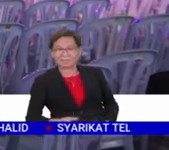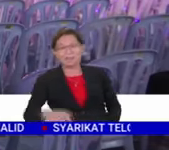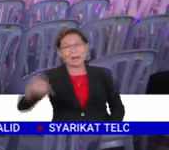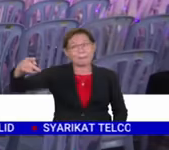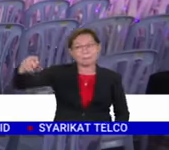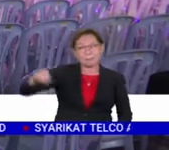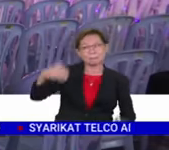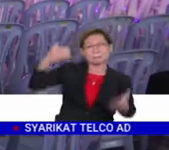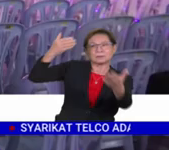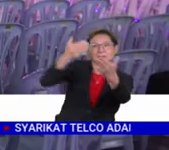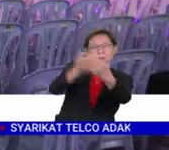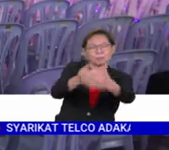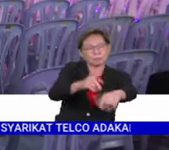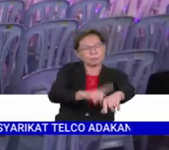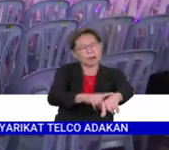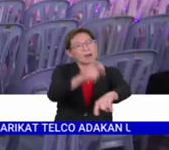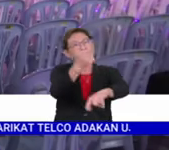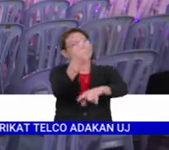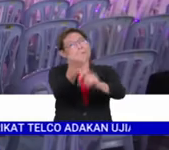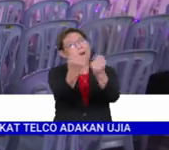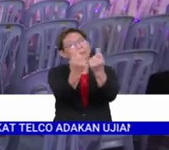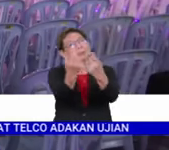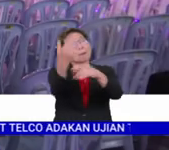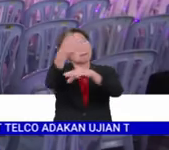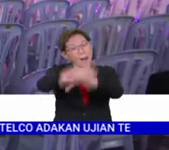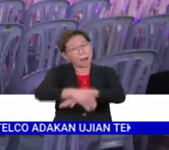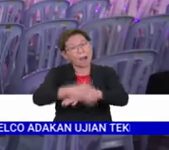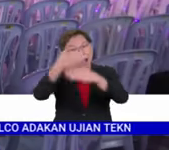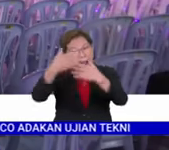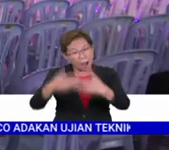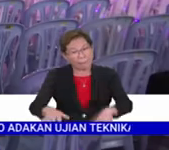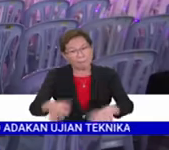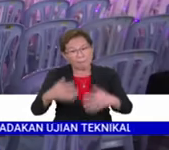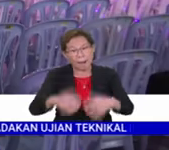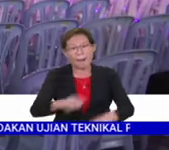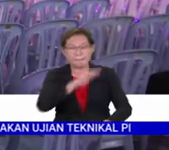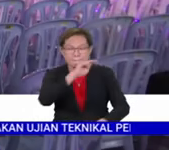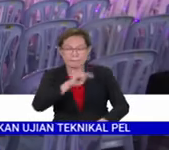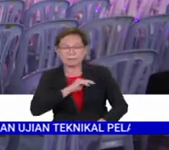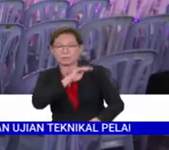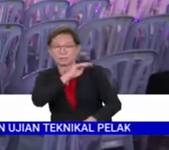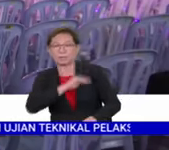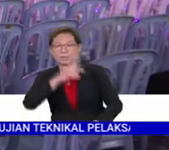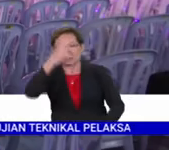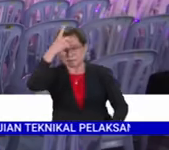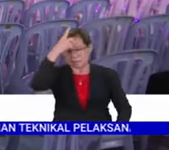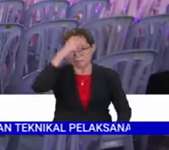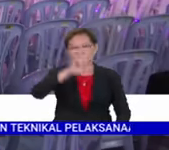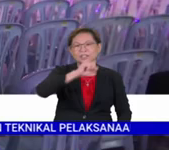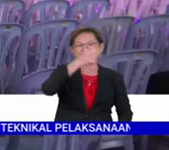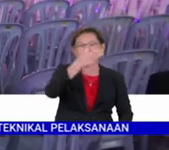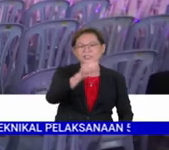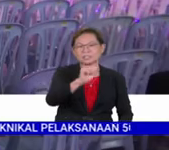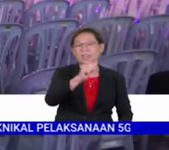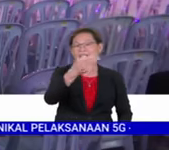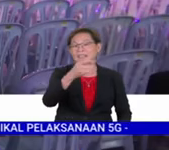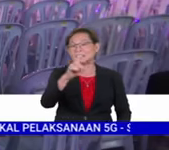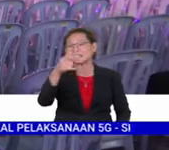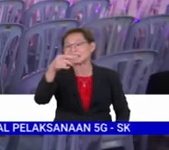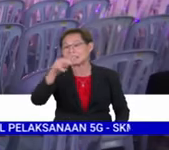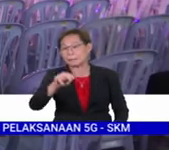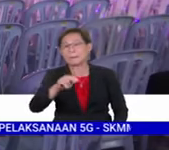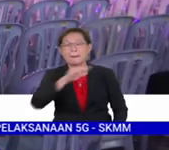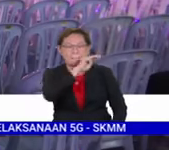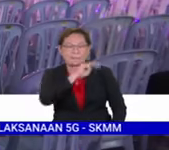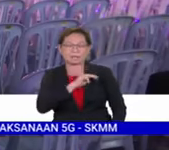Menteri dijangka tiba sekitar jam 11 malam diikuti Jemaah Kabinet Menteri Datuk Seri Syahidan Kasim selaku Menteri Wilayah